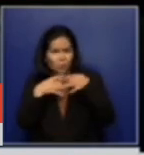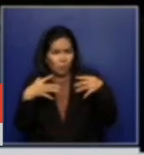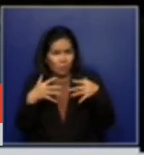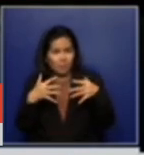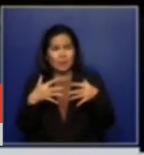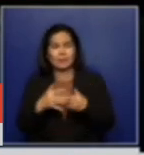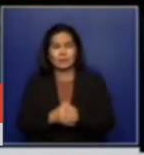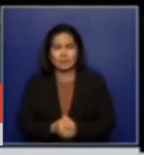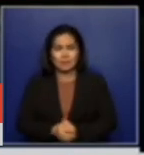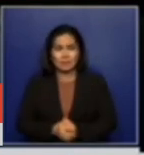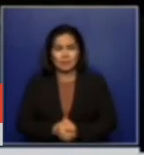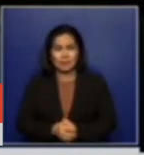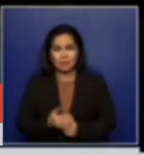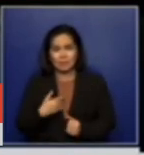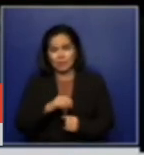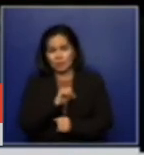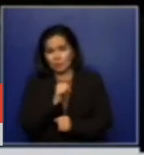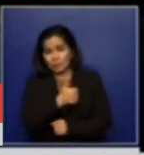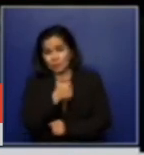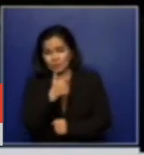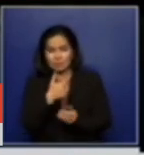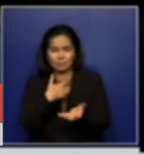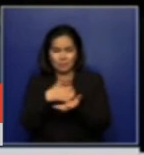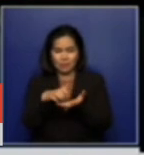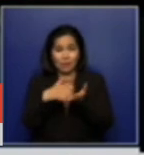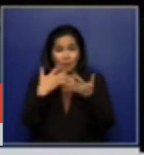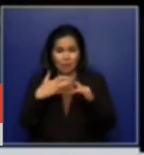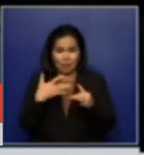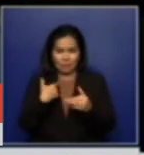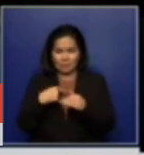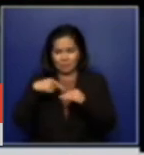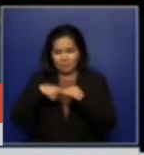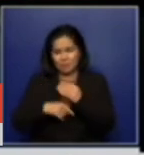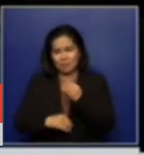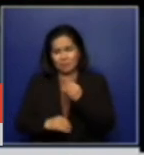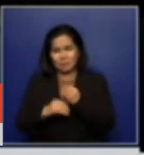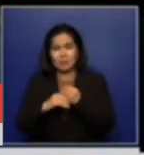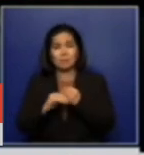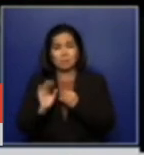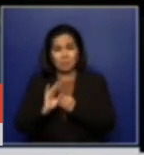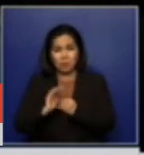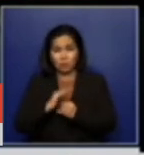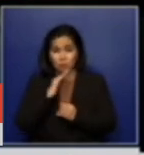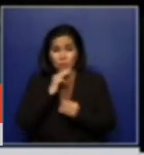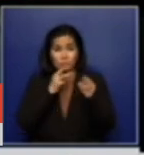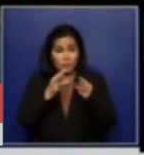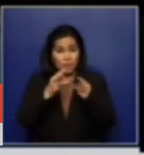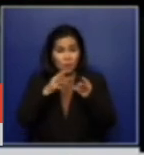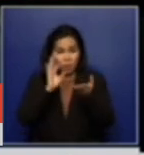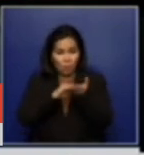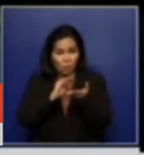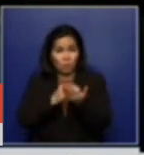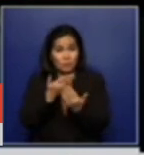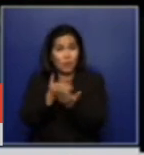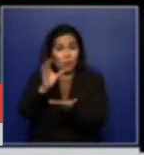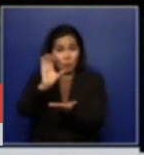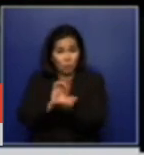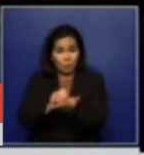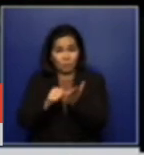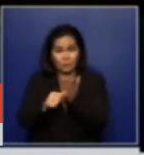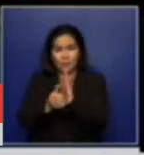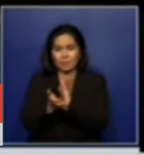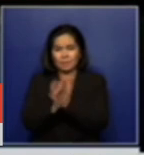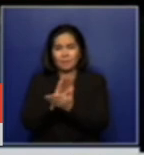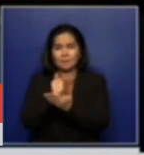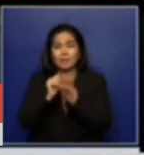ดและถ้าปรับได้นะครับฝากครม.ครับไปจัดทำงบ